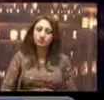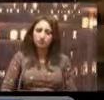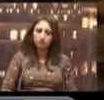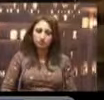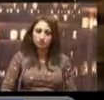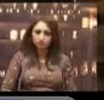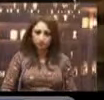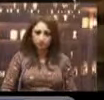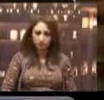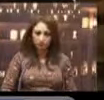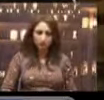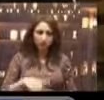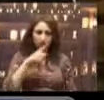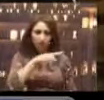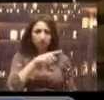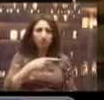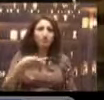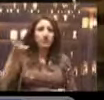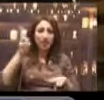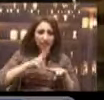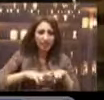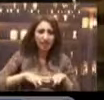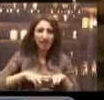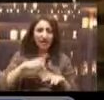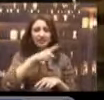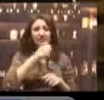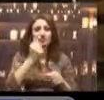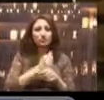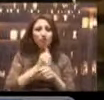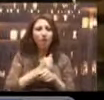ما بس انت ما حرمتش لانك انت رحت عملت دوخ خالد سعيد بعد كده.